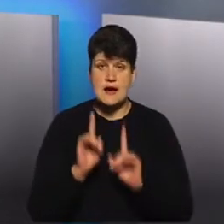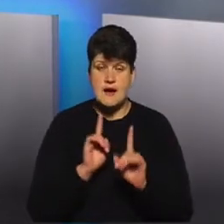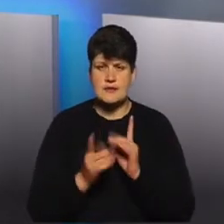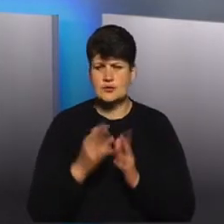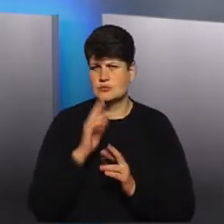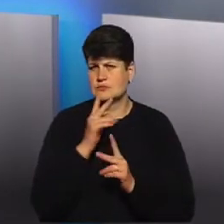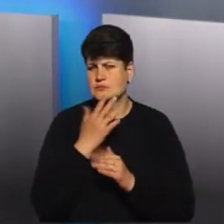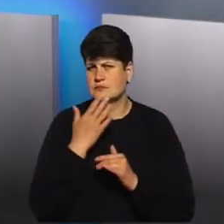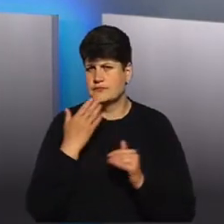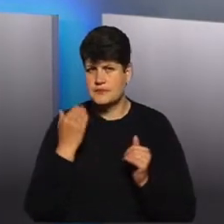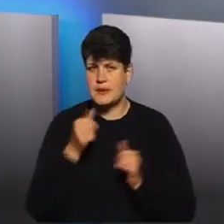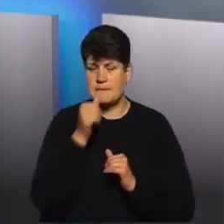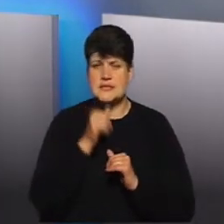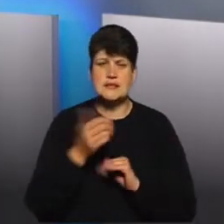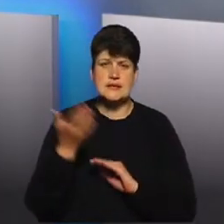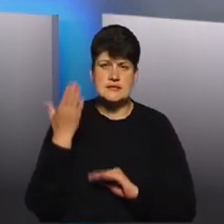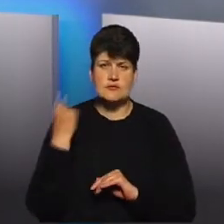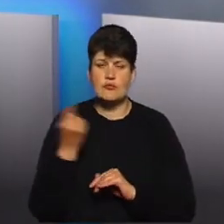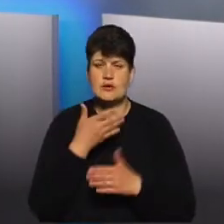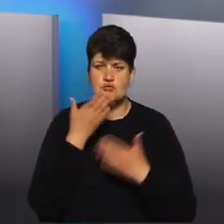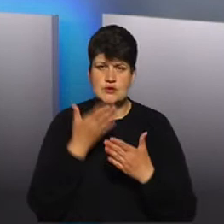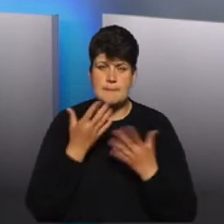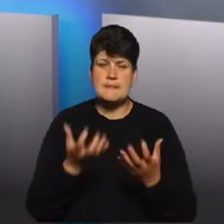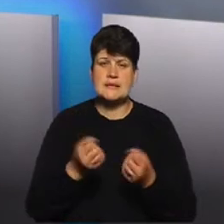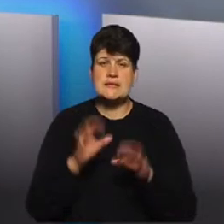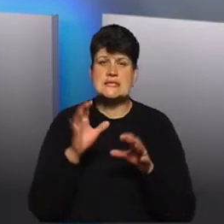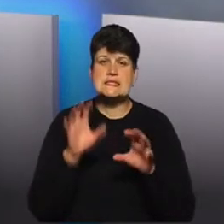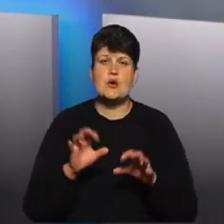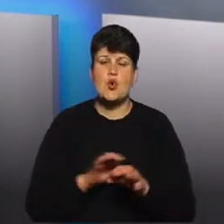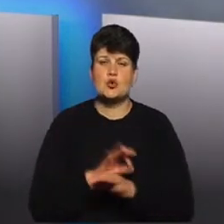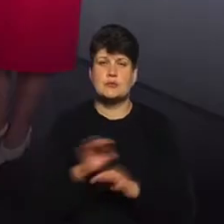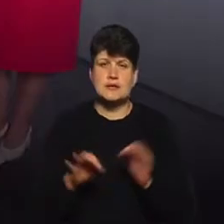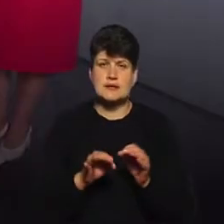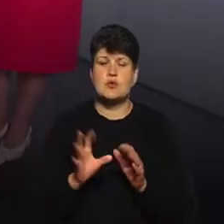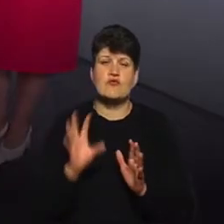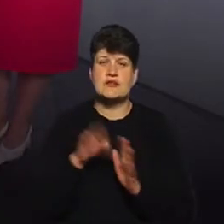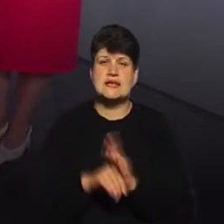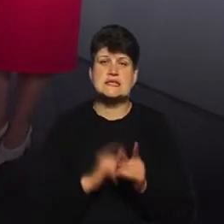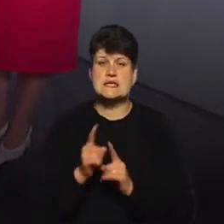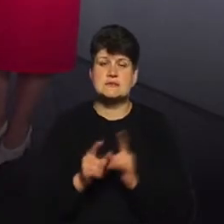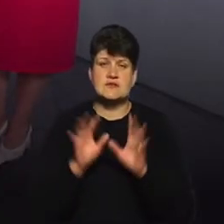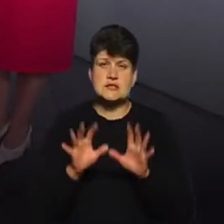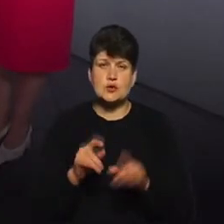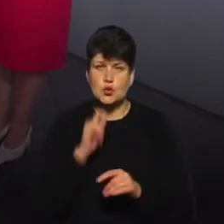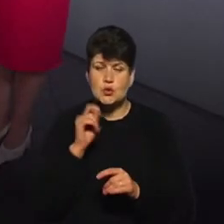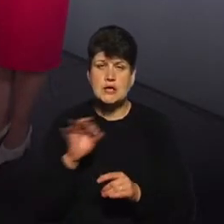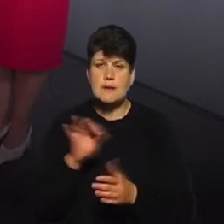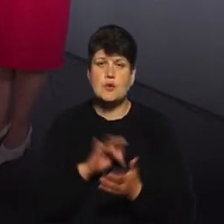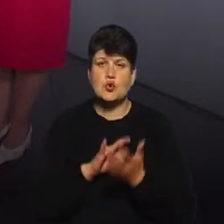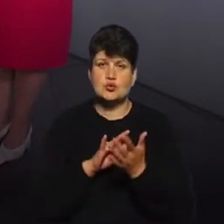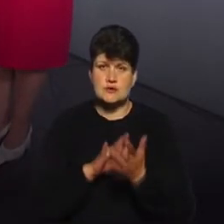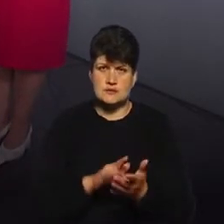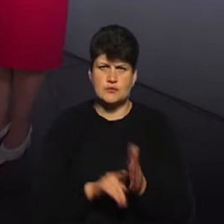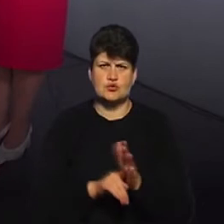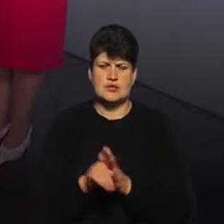тому у першому читанні підтримала законопроєкт номер 4162 про внесення змін до закону України про туризм. Ви почали з важкої артилерії, як то